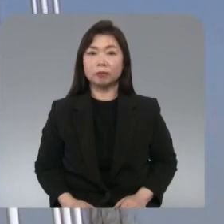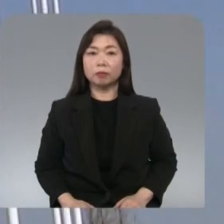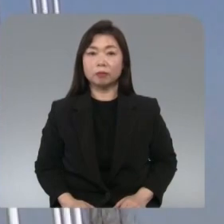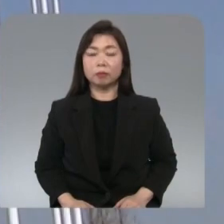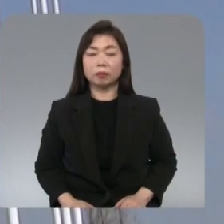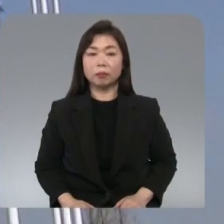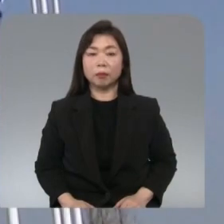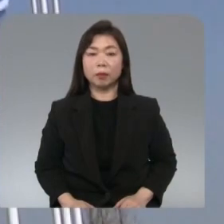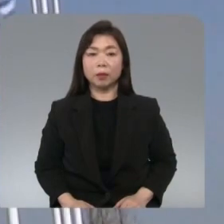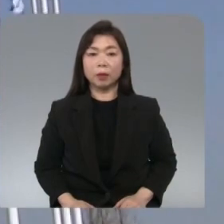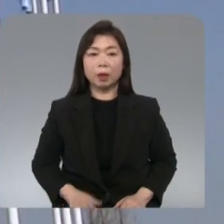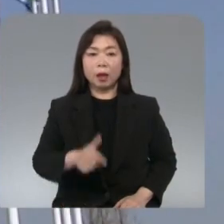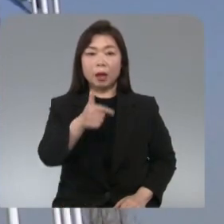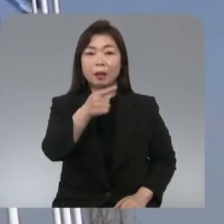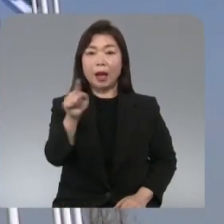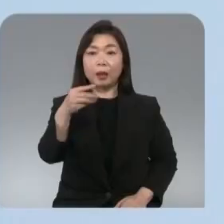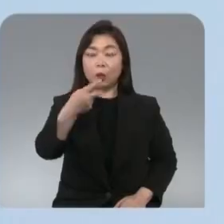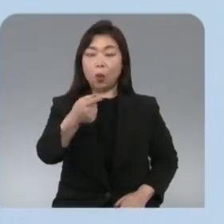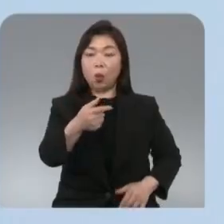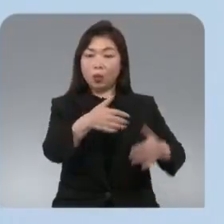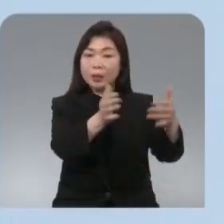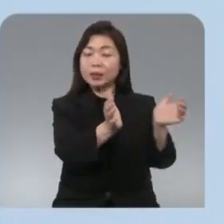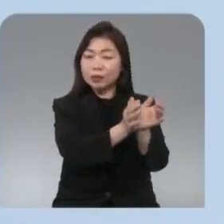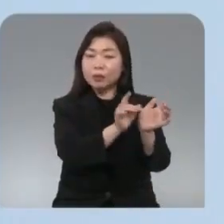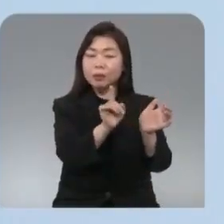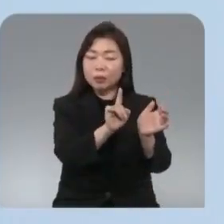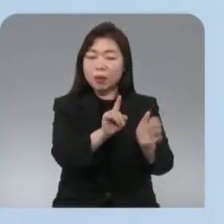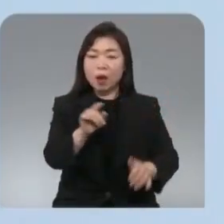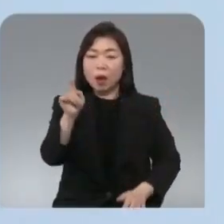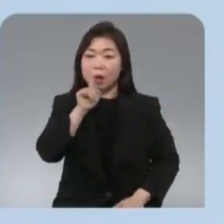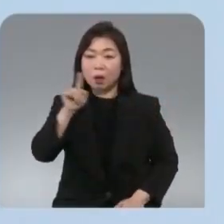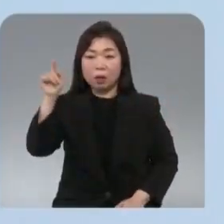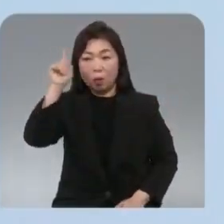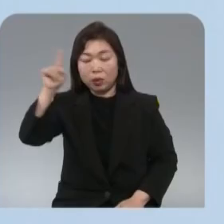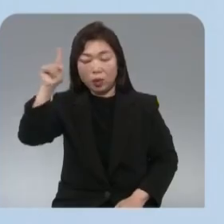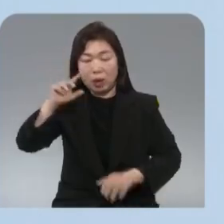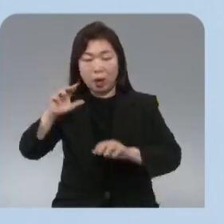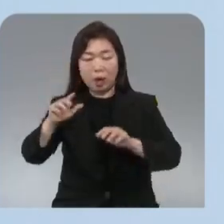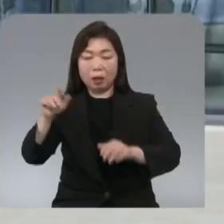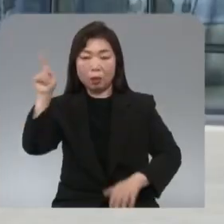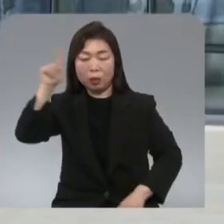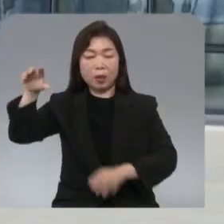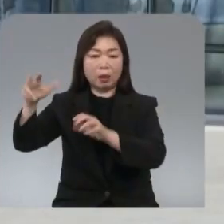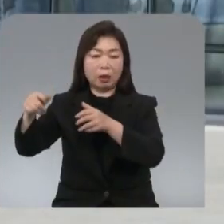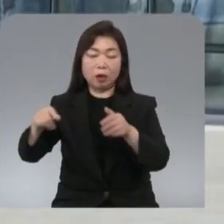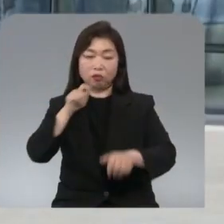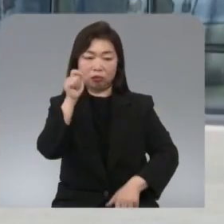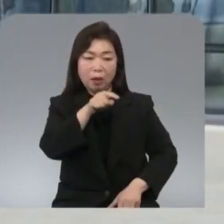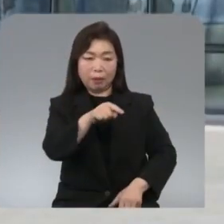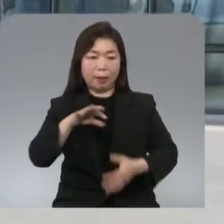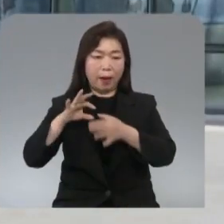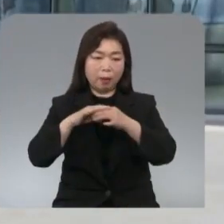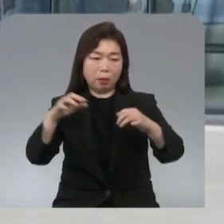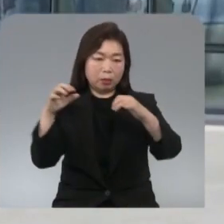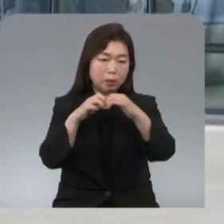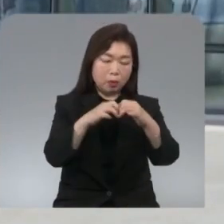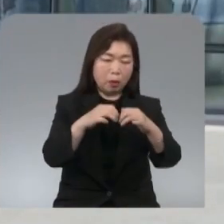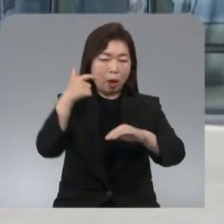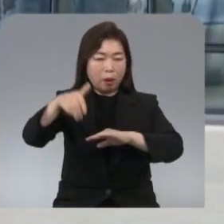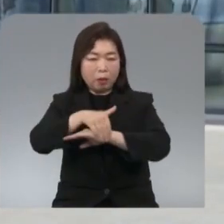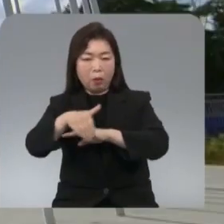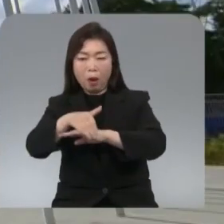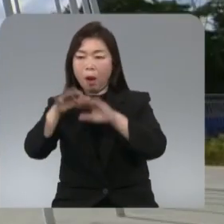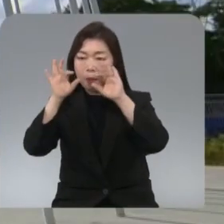한편 나토는 러시아가 우크라이나에 대한 전면적 공격을 계속 계획하고 있다는 현저한 징후가 있다며